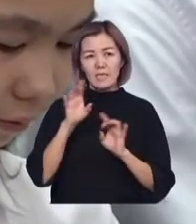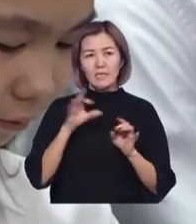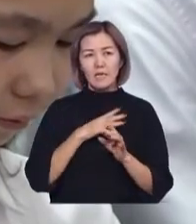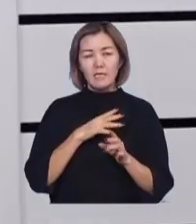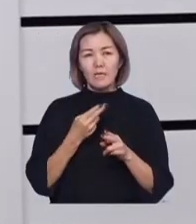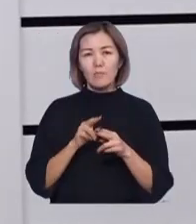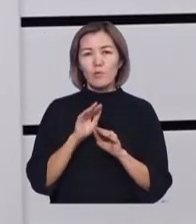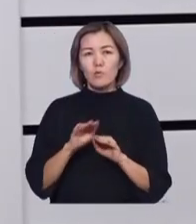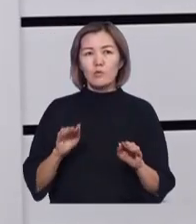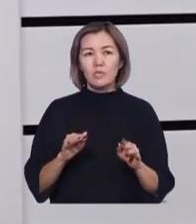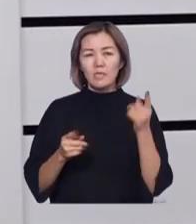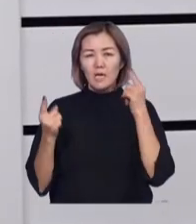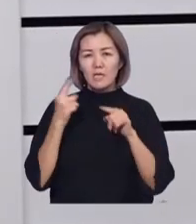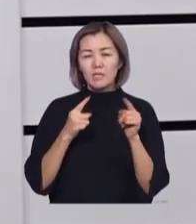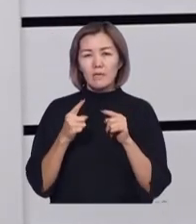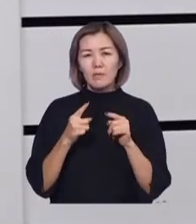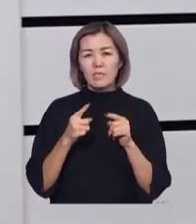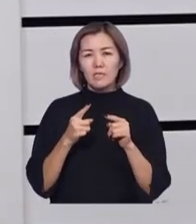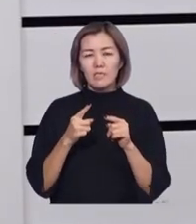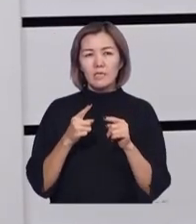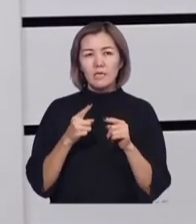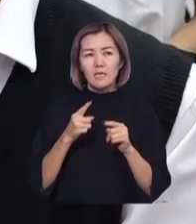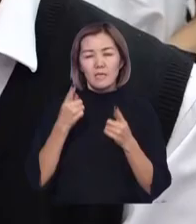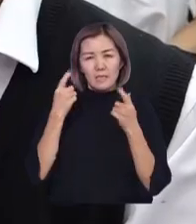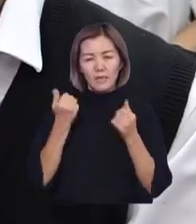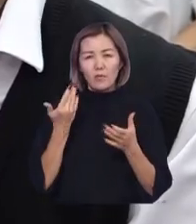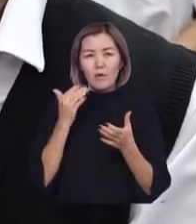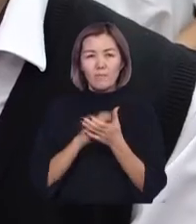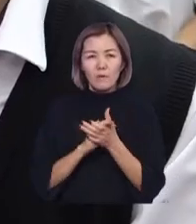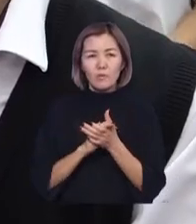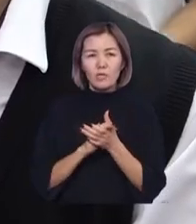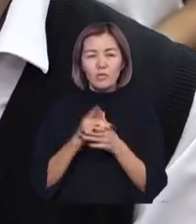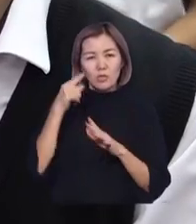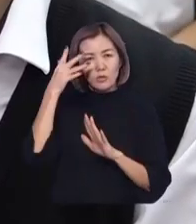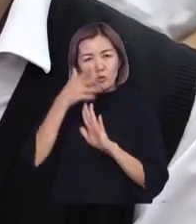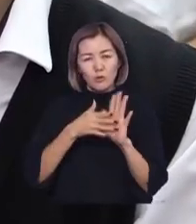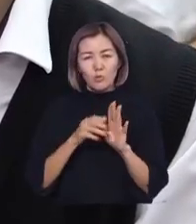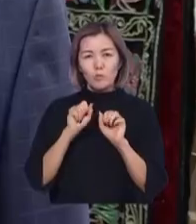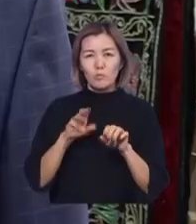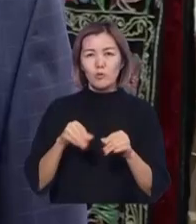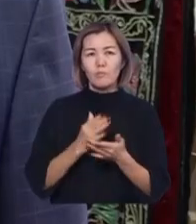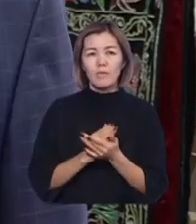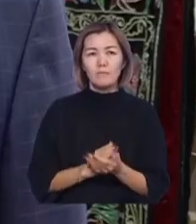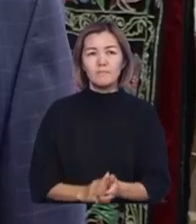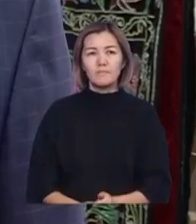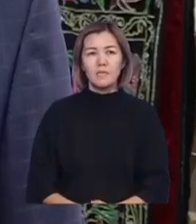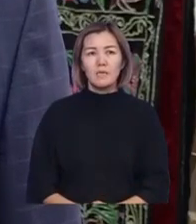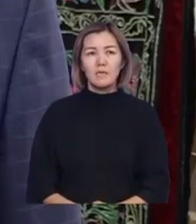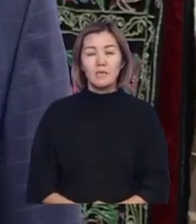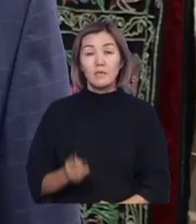Бұл оқушылардың оның шығармашылығына тереңірек бойлауға, жазушының тұлғасын түсінуге мүмкіндік берді. Жерде көрініс көрсетті